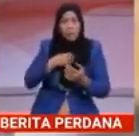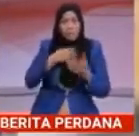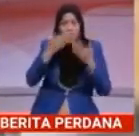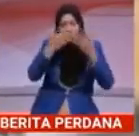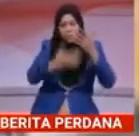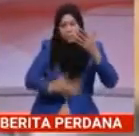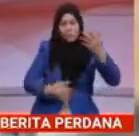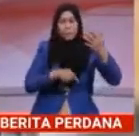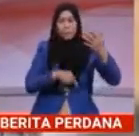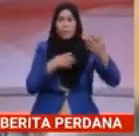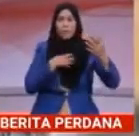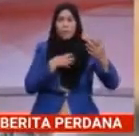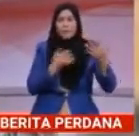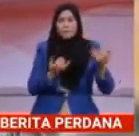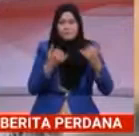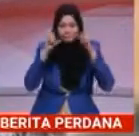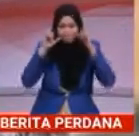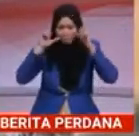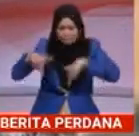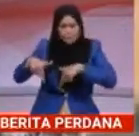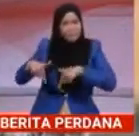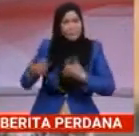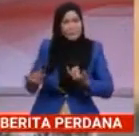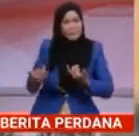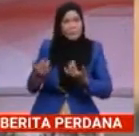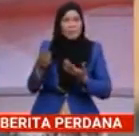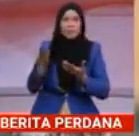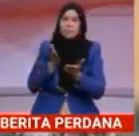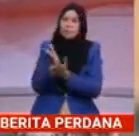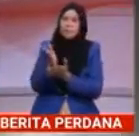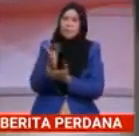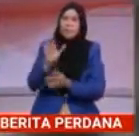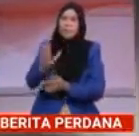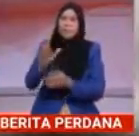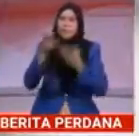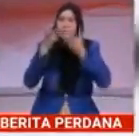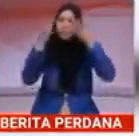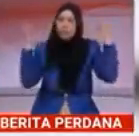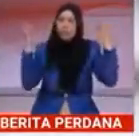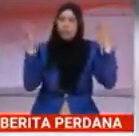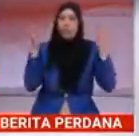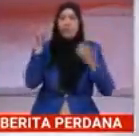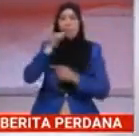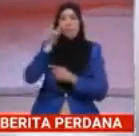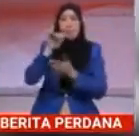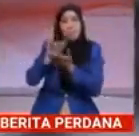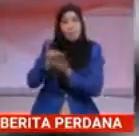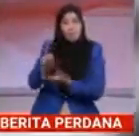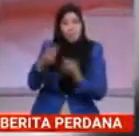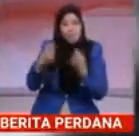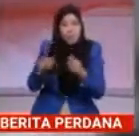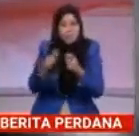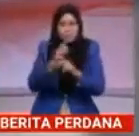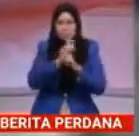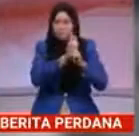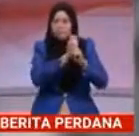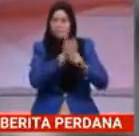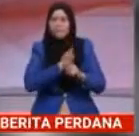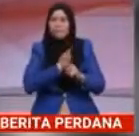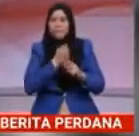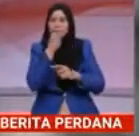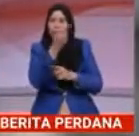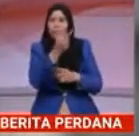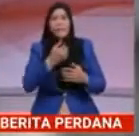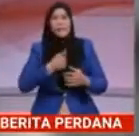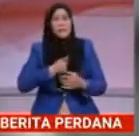itu didakwa sebagai sesuatu memalukan dan mencabuli hak harimau belang berkenaan. Wanita itu bagaimanapun cuba mempertahankan diri dan berkata